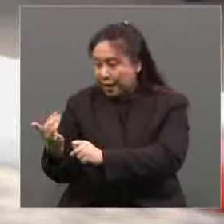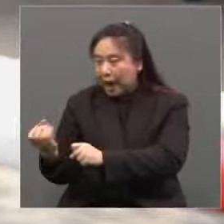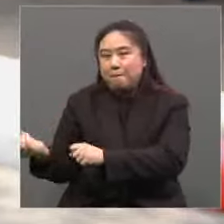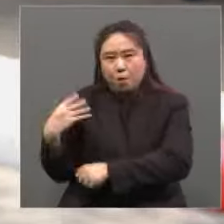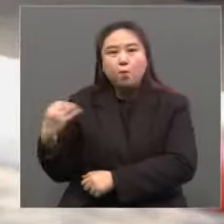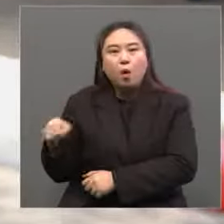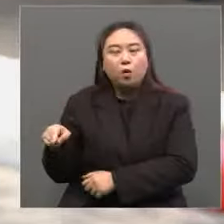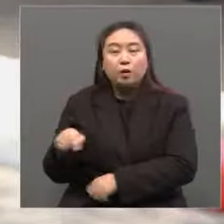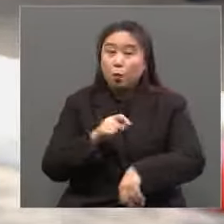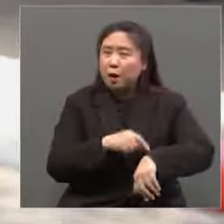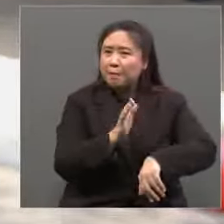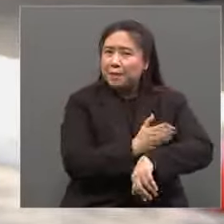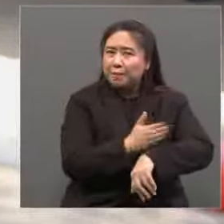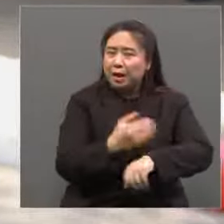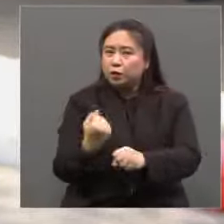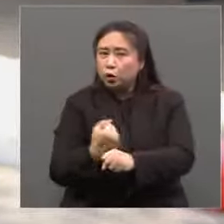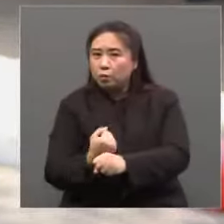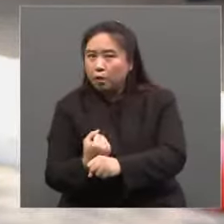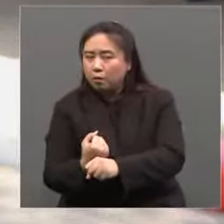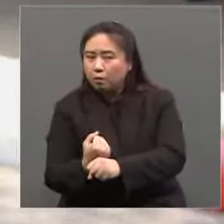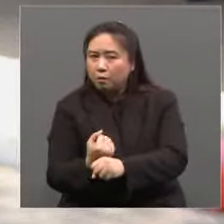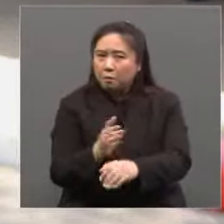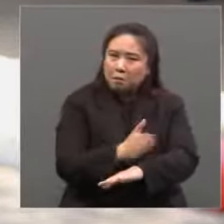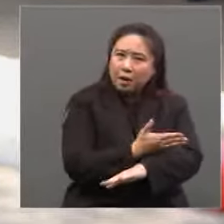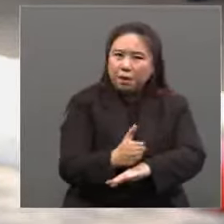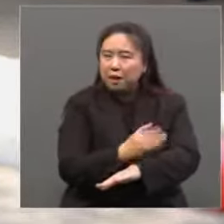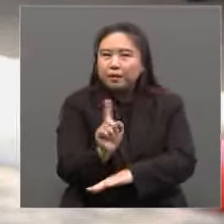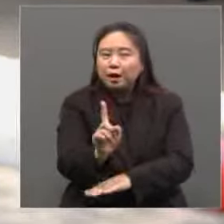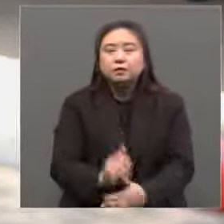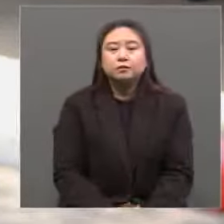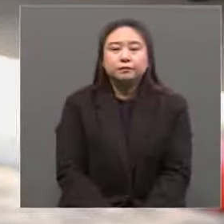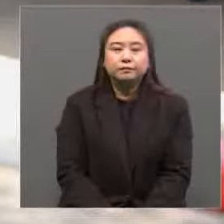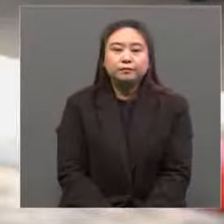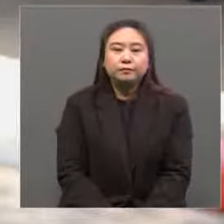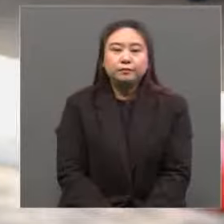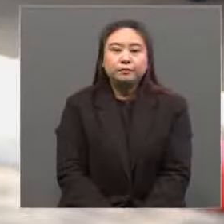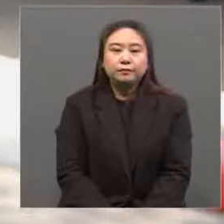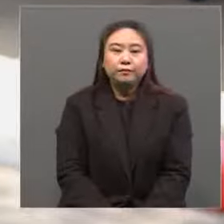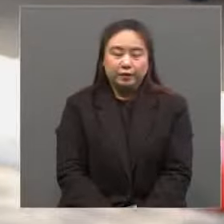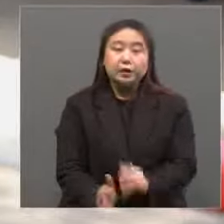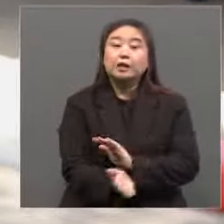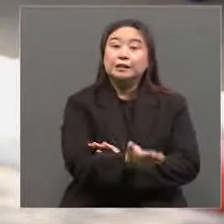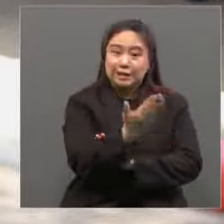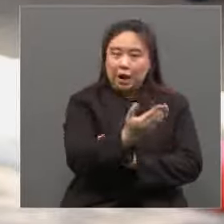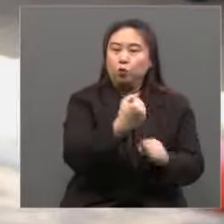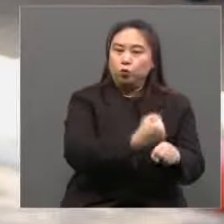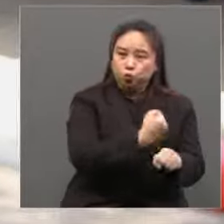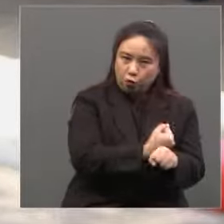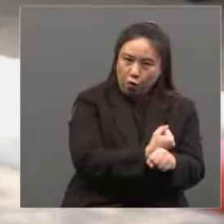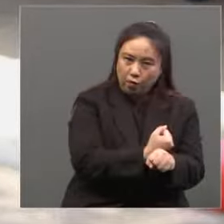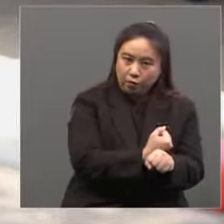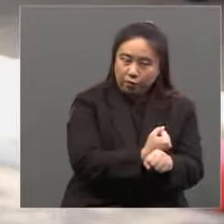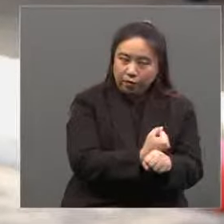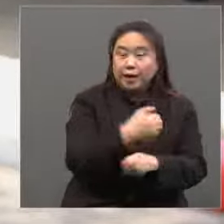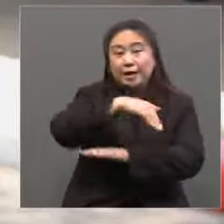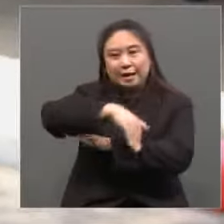การแบ่งเวลามาซ้อม ครับ เราแบ่งเวลามาซ้อมยังไงคะ อ๋อแบ่งเวลามาซ้อมก็ช่วงเช้ากับช่วงเย็นครับหลังก่อนเข้